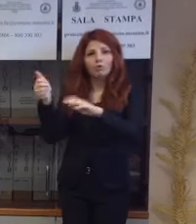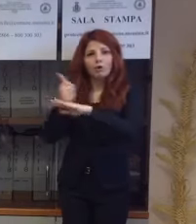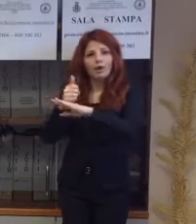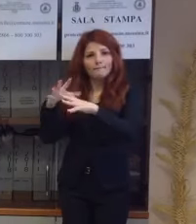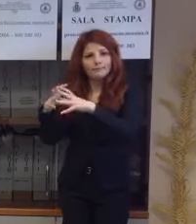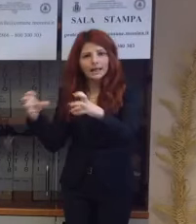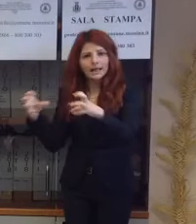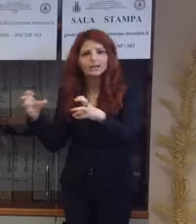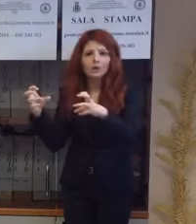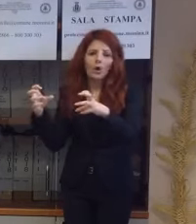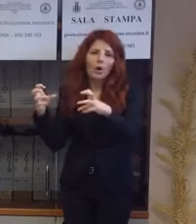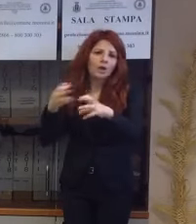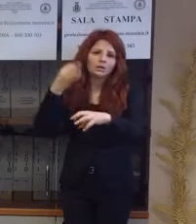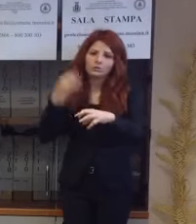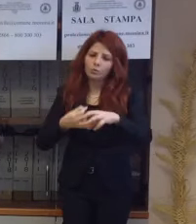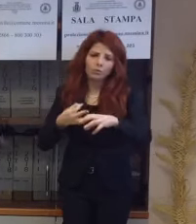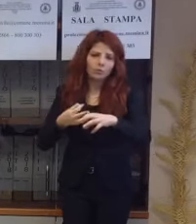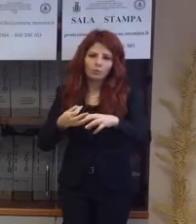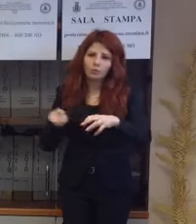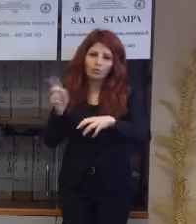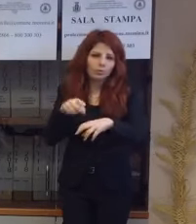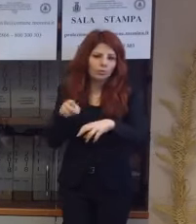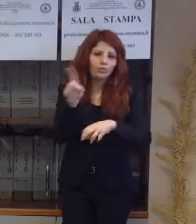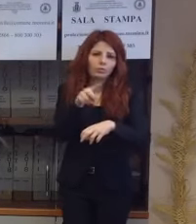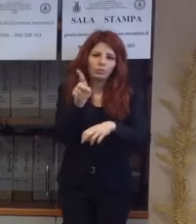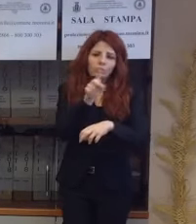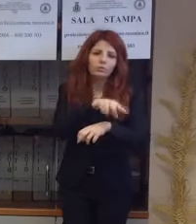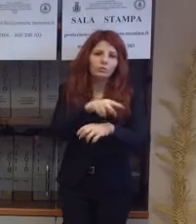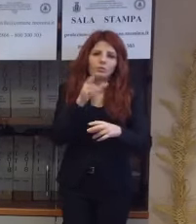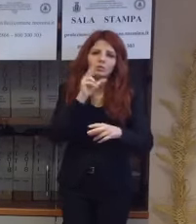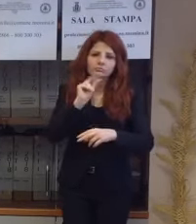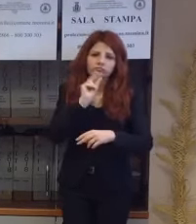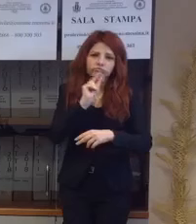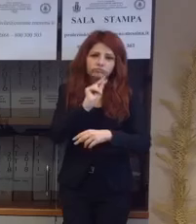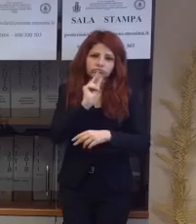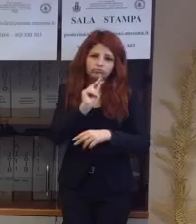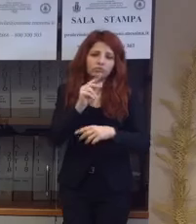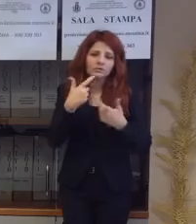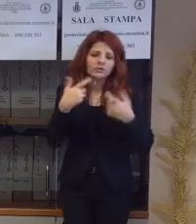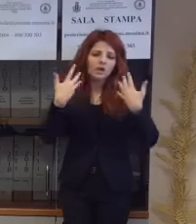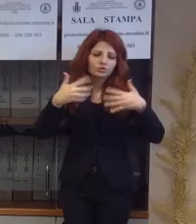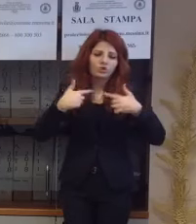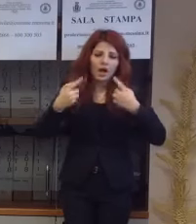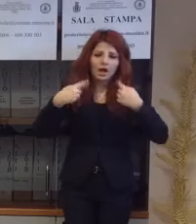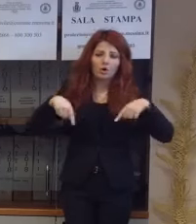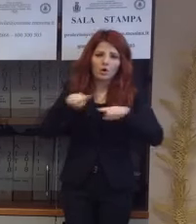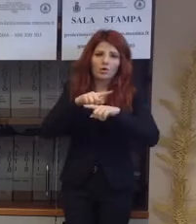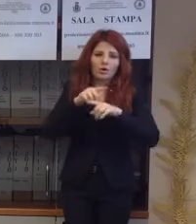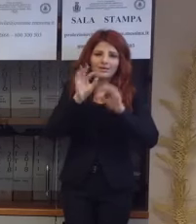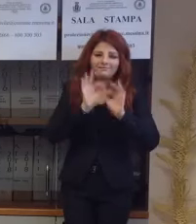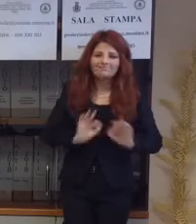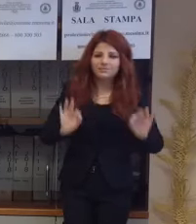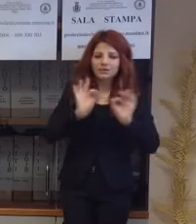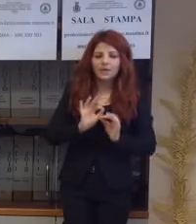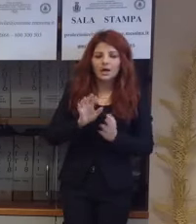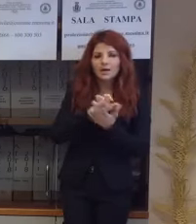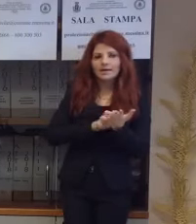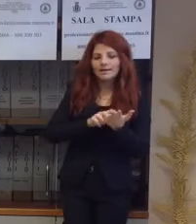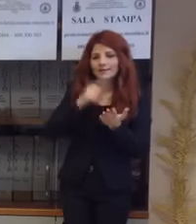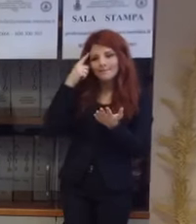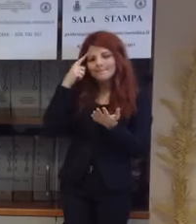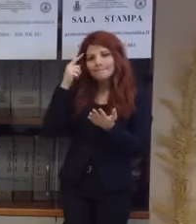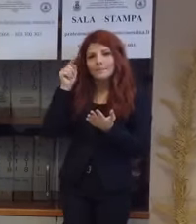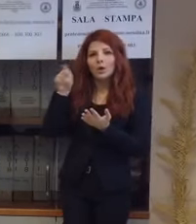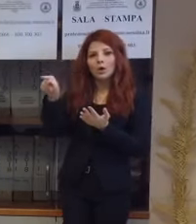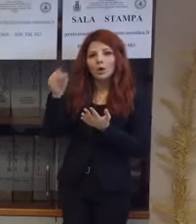ci ritorneremo, perché stiamo elaborando delle proposte ben precise, e anche perché lo strozzinaggio di Stato non serve. È inutile che lo Stato,